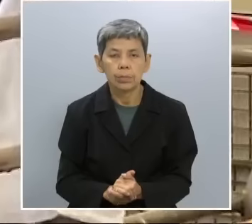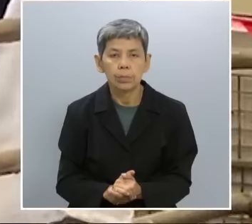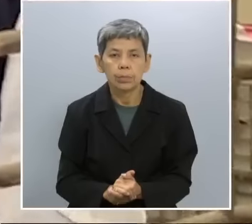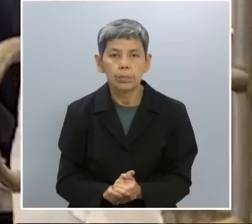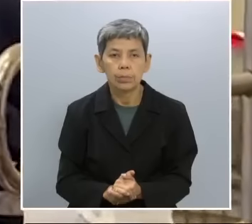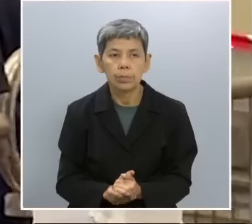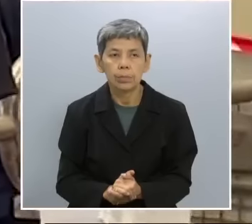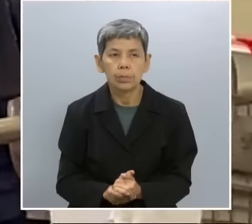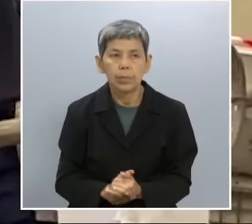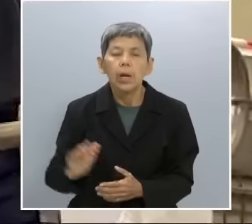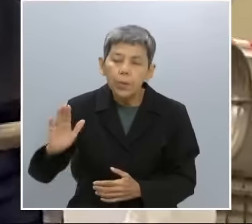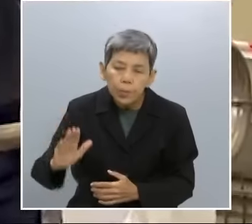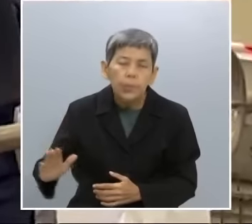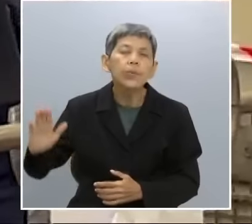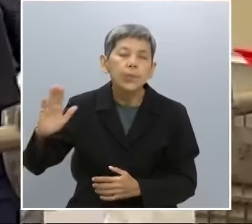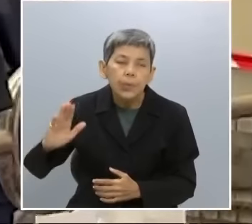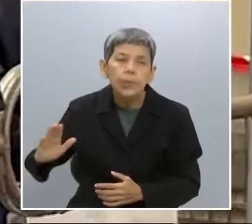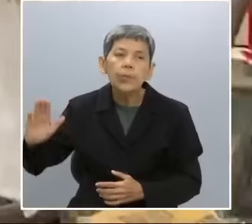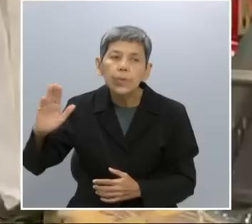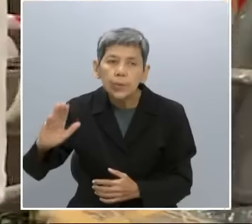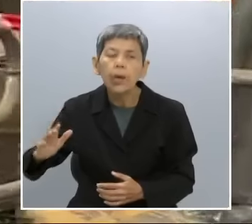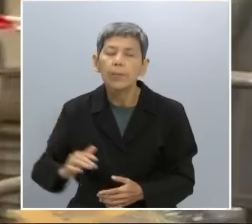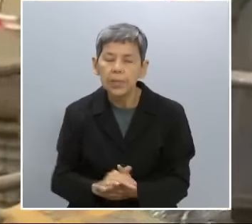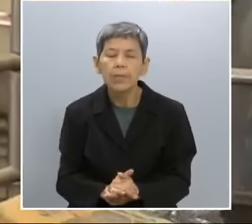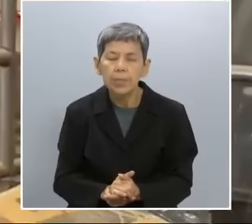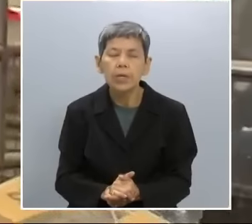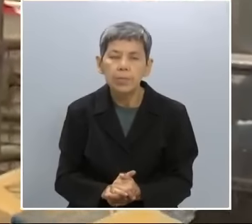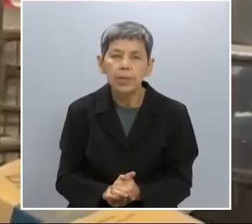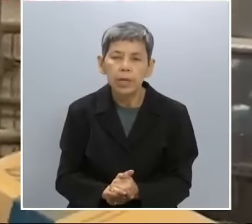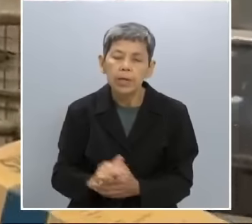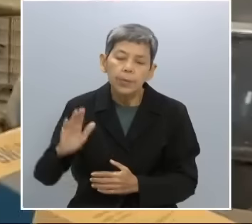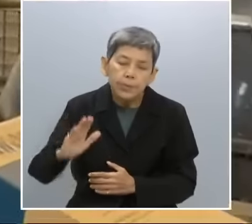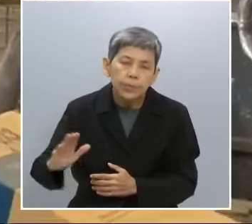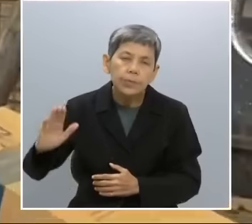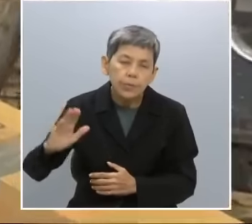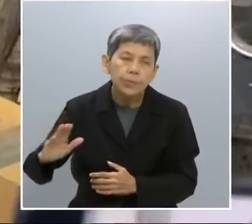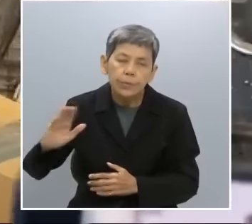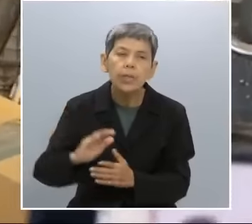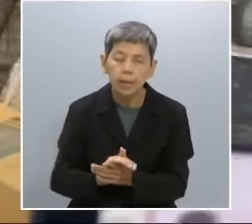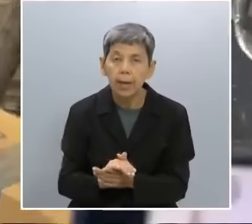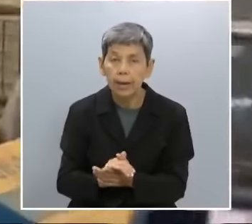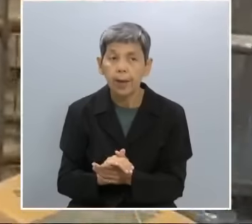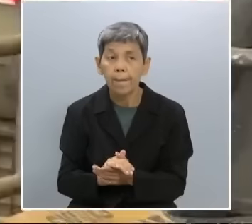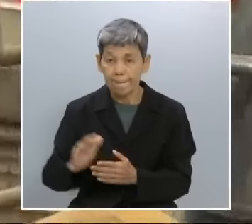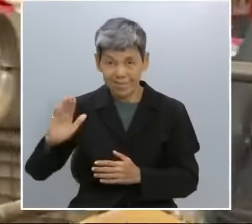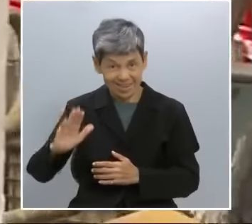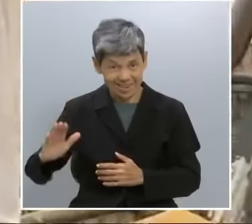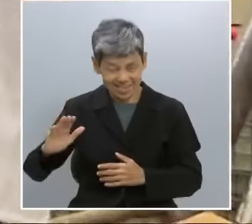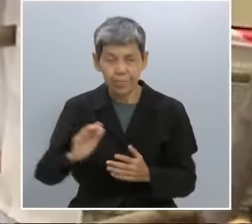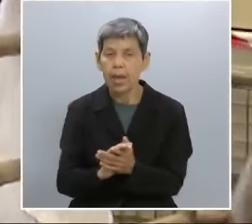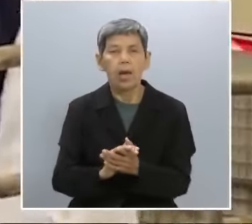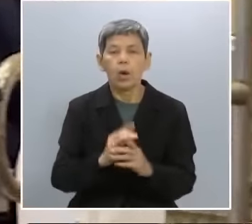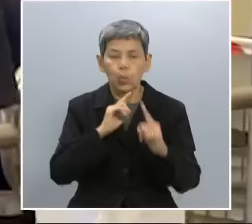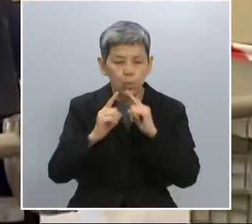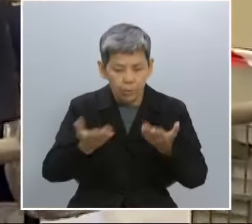หม ลูบไปแล้วเมื่อกี้ค่ะ อ๋อ ค่ะใช้มือซ้ายค ่ ะ ขณะที่หลังจากเสร็จจากกิ